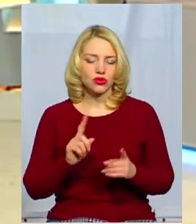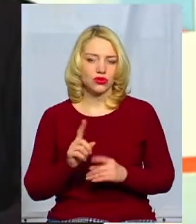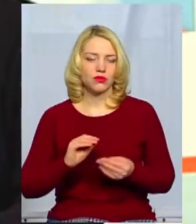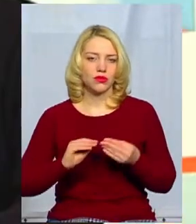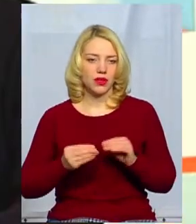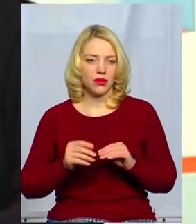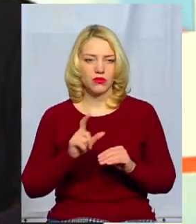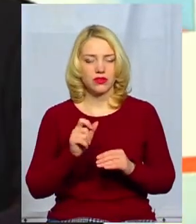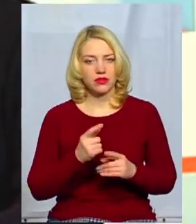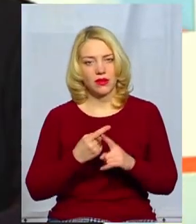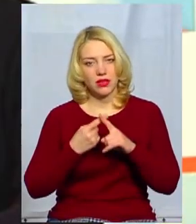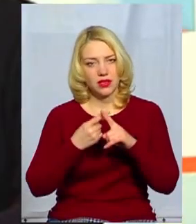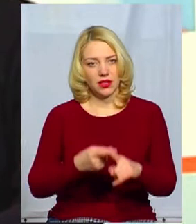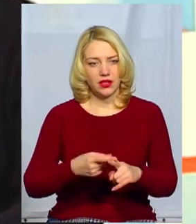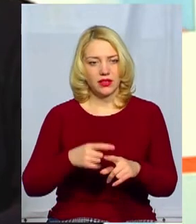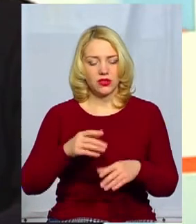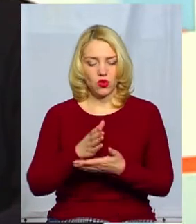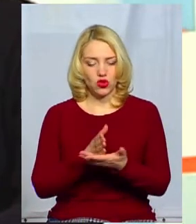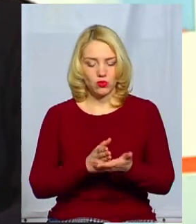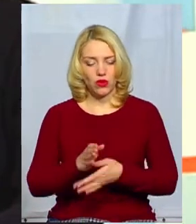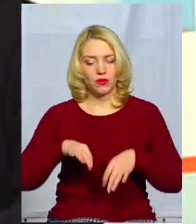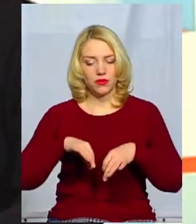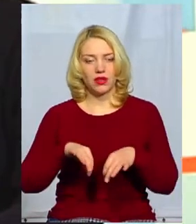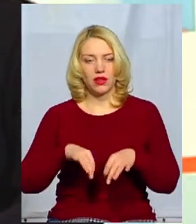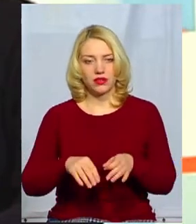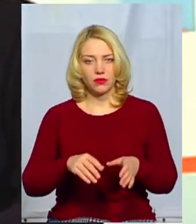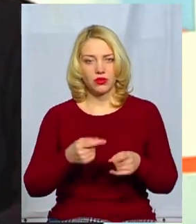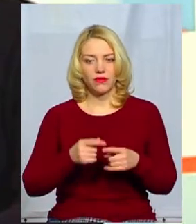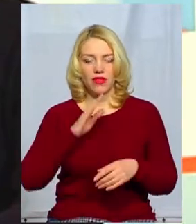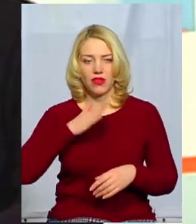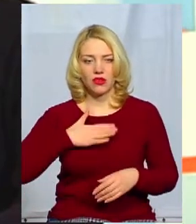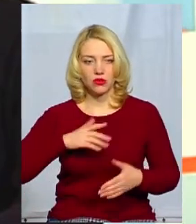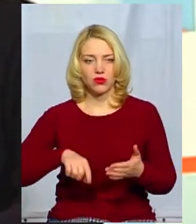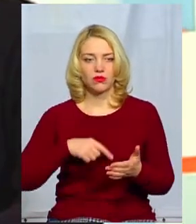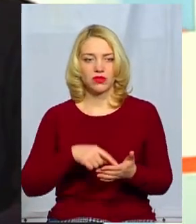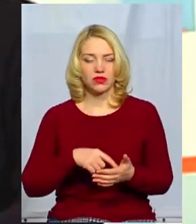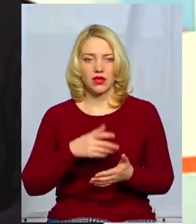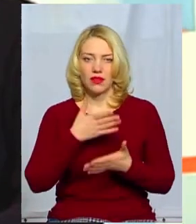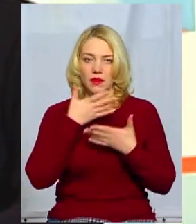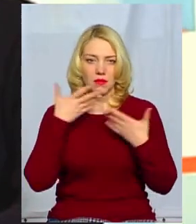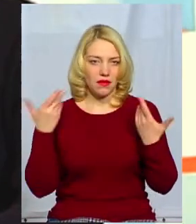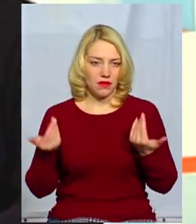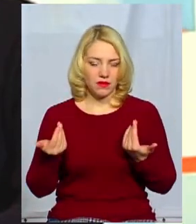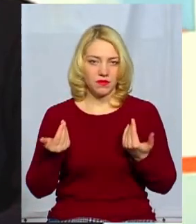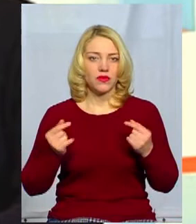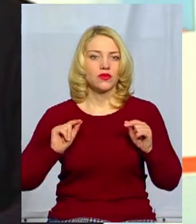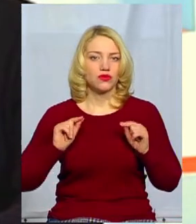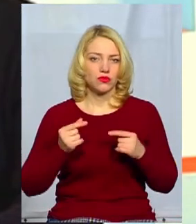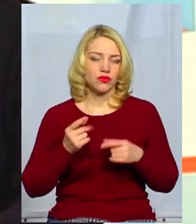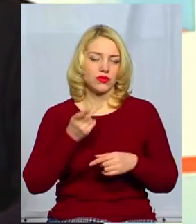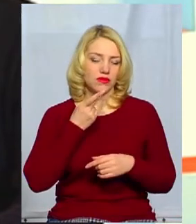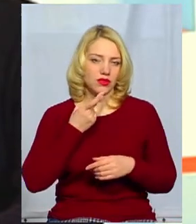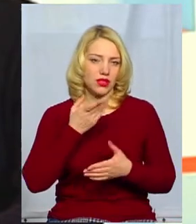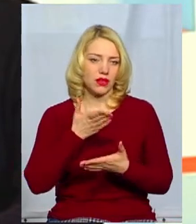з перевагою службовим транспортним засобом в нашому місті якби немає. Тому що завжди